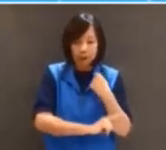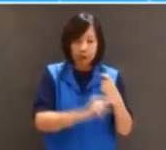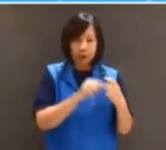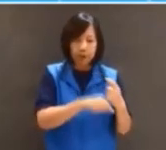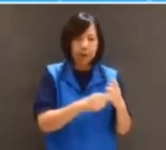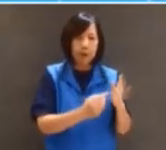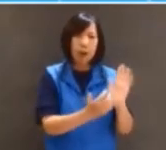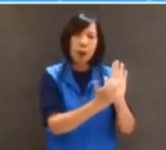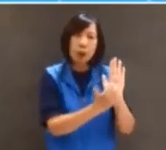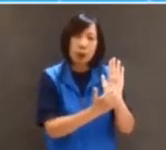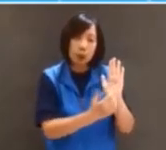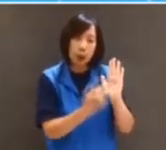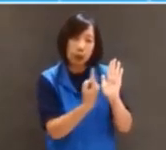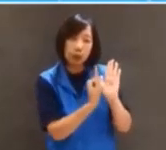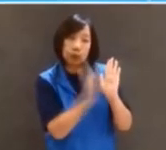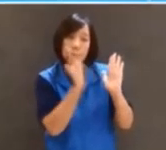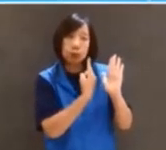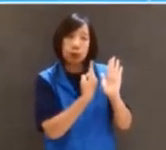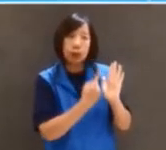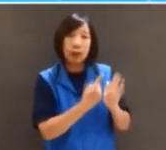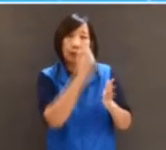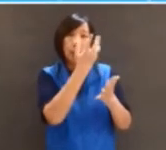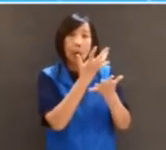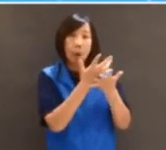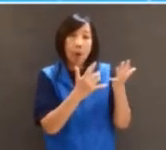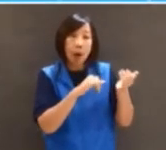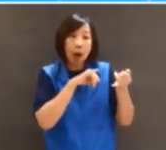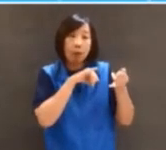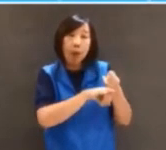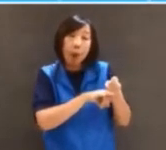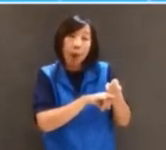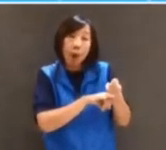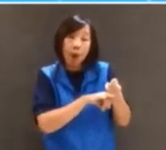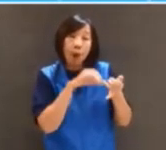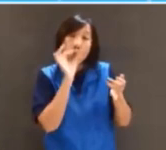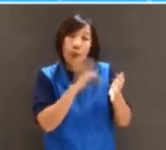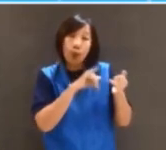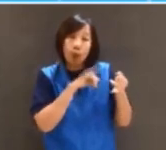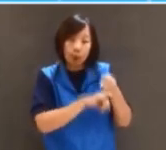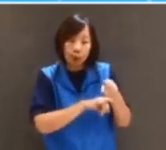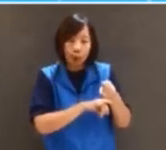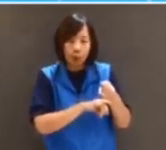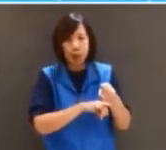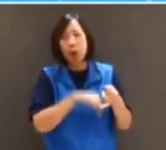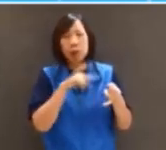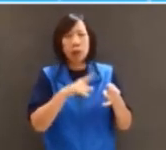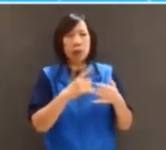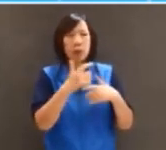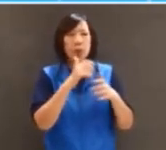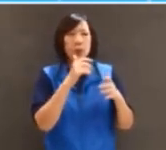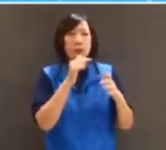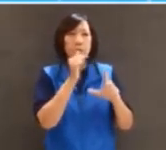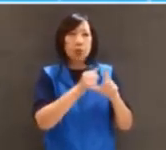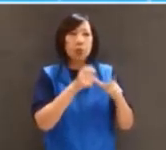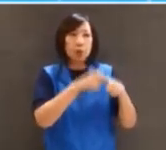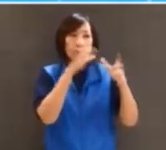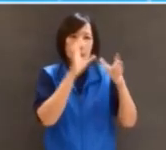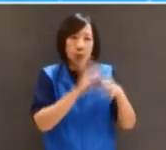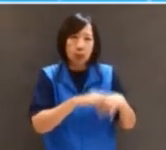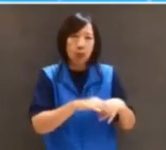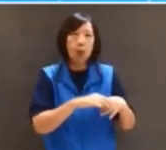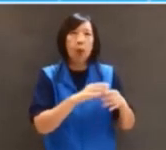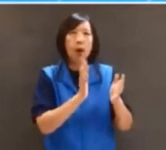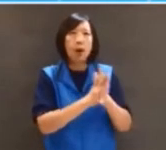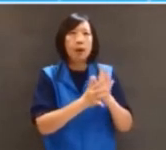code 上网快速预约，所以在区公所跟市的网站都有。另外一